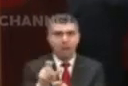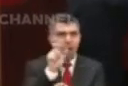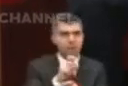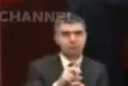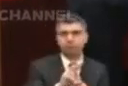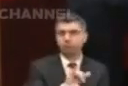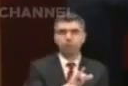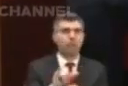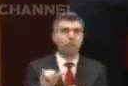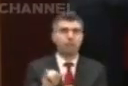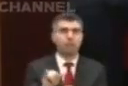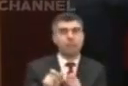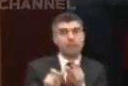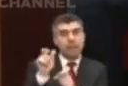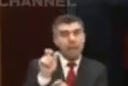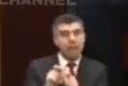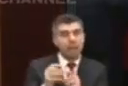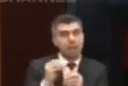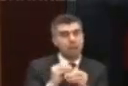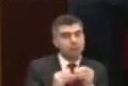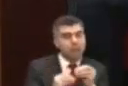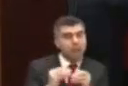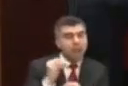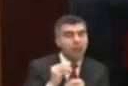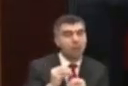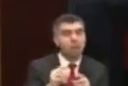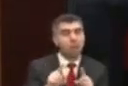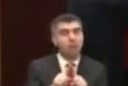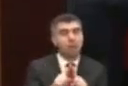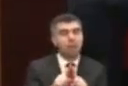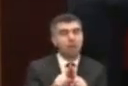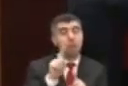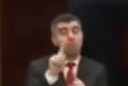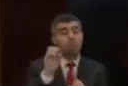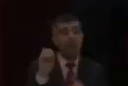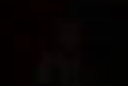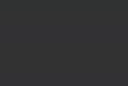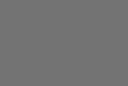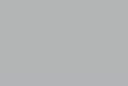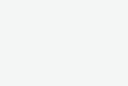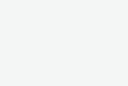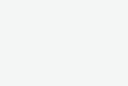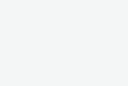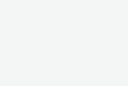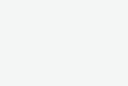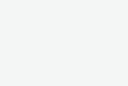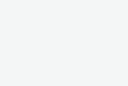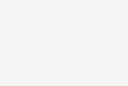المواطنين، على الطاقه الشرائيه كما قلت لا قدر الله غدا يوصل للبترول 100 دولار. ما العمل